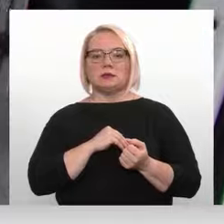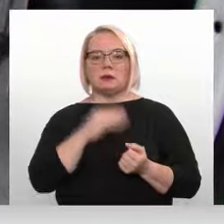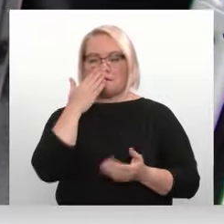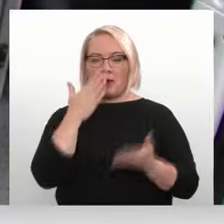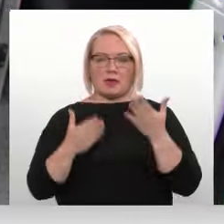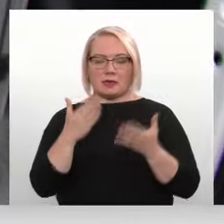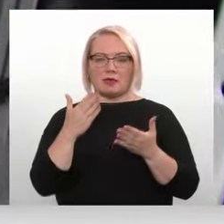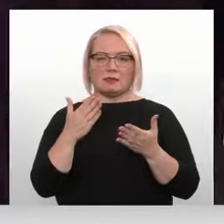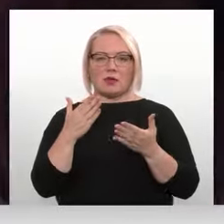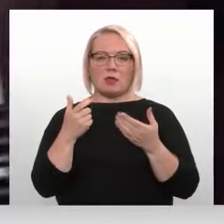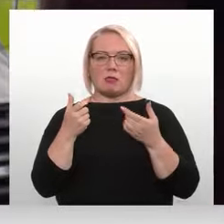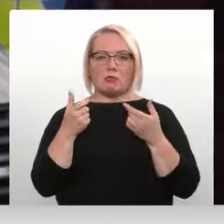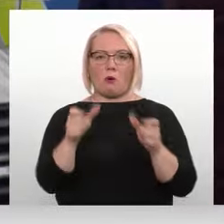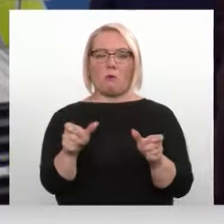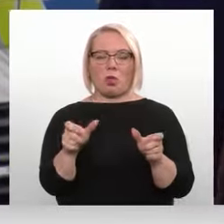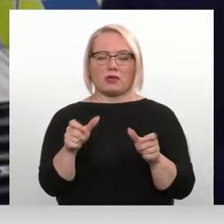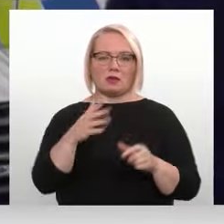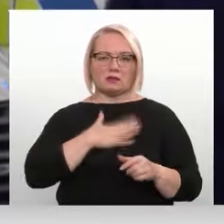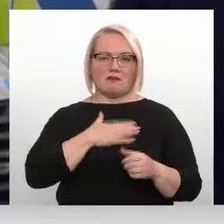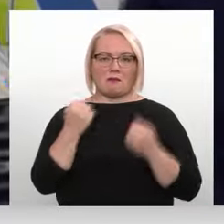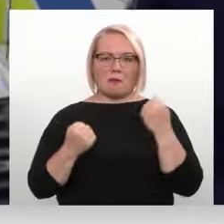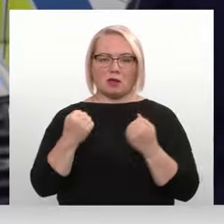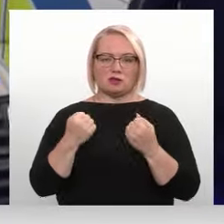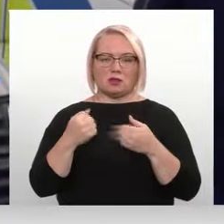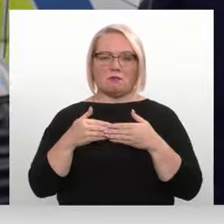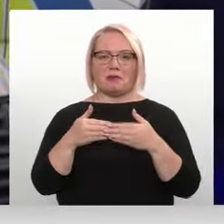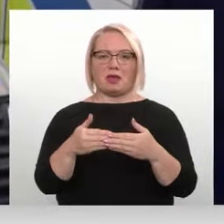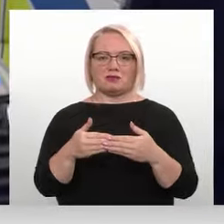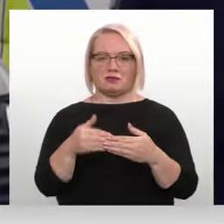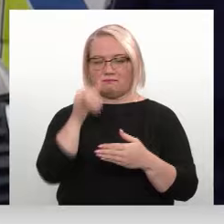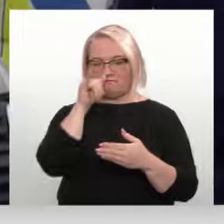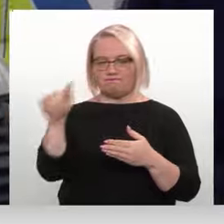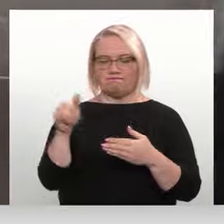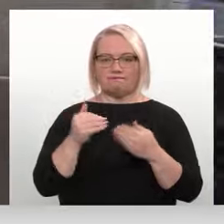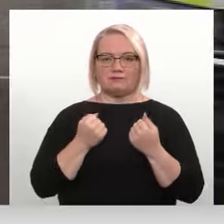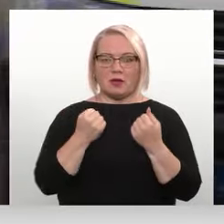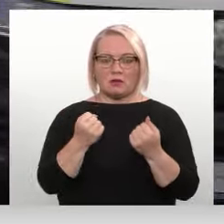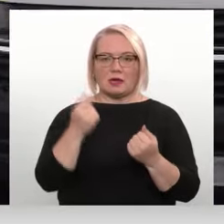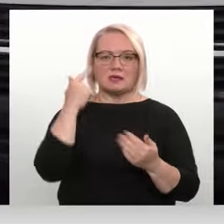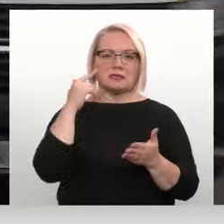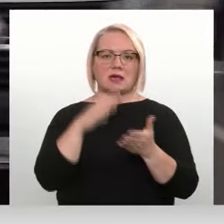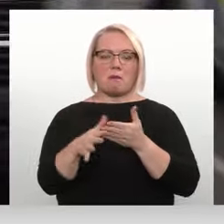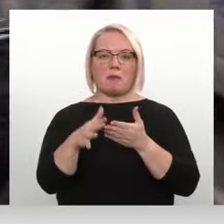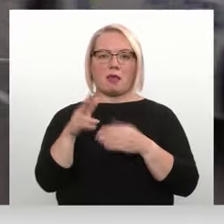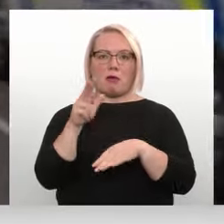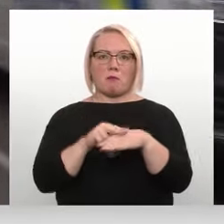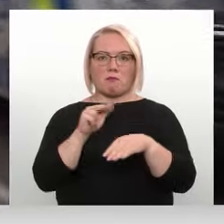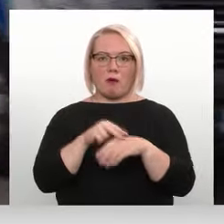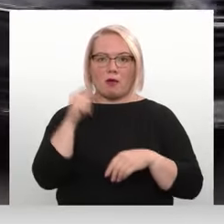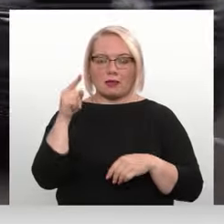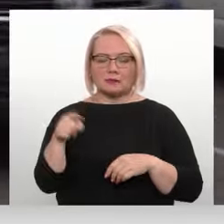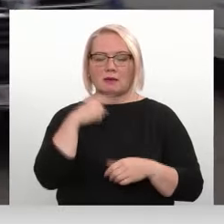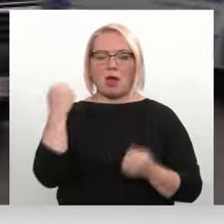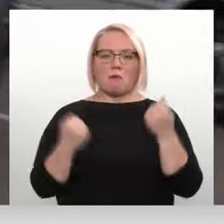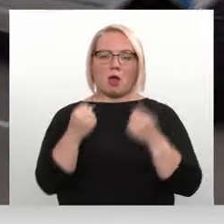mēģinājām viņu nobloķēt ar savām automašīnām. Viņš saprata, ka tā ir policija, sāka mēģināt tur ar mašīnu bēgt,